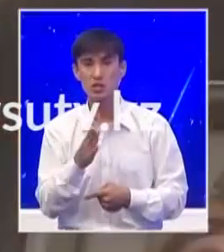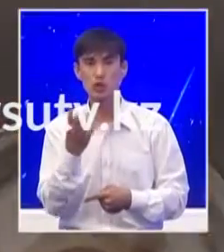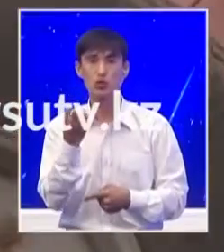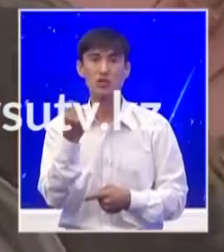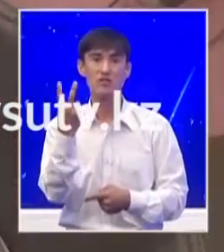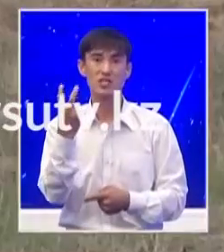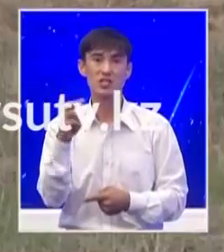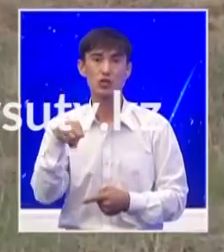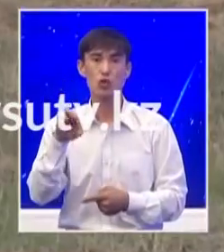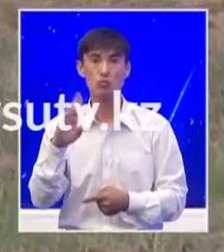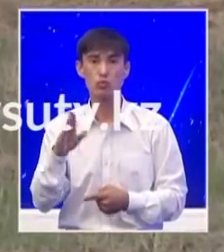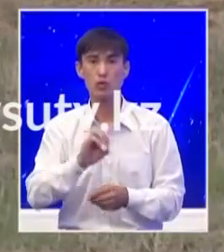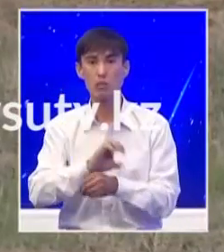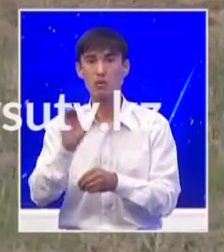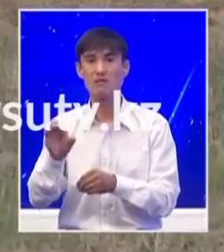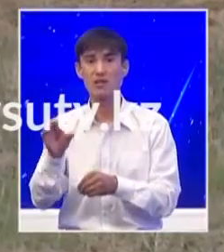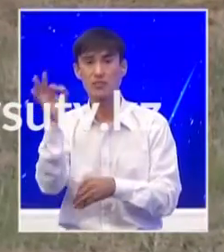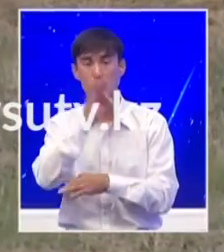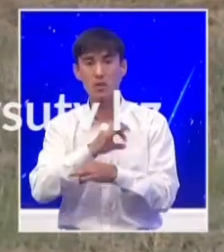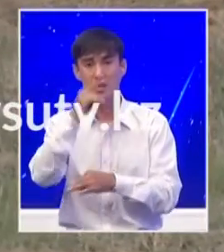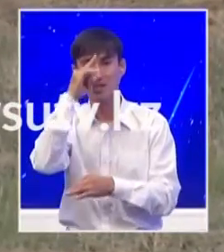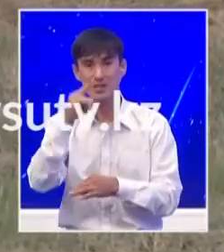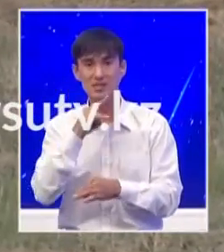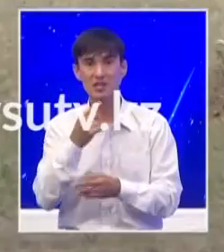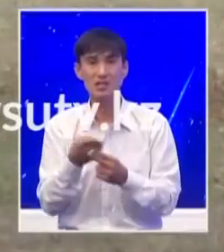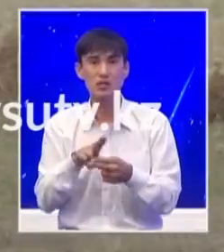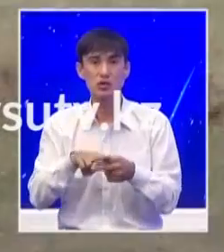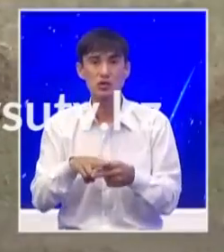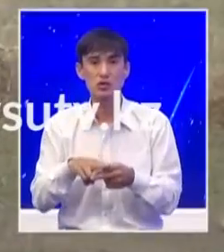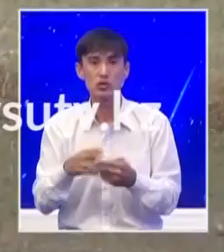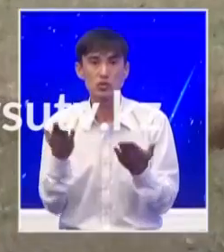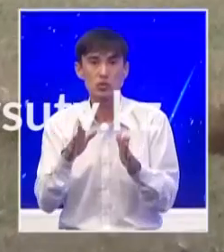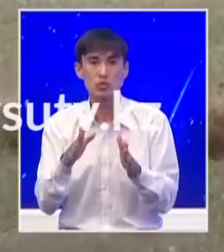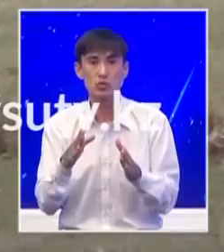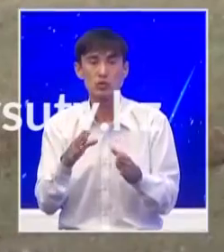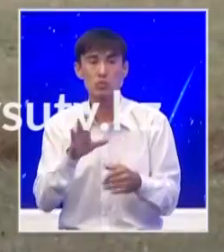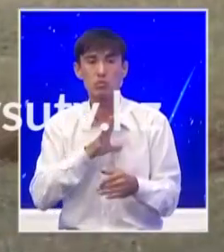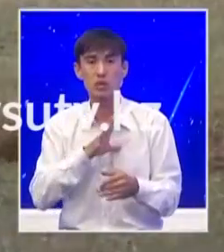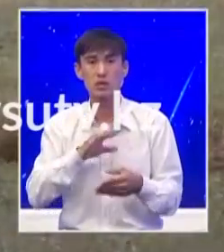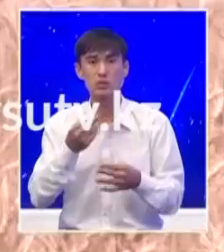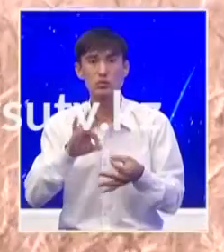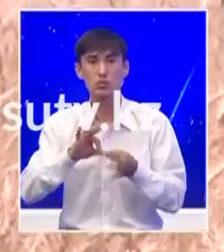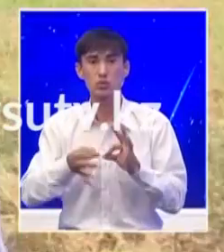тонн будут отправлены в Западный Казахстан, где в этом году ситуация с кормами была просто плачевная.